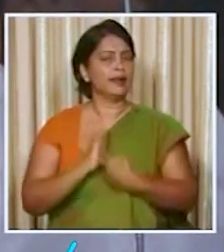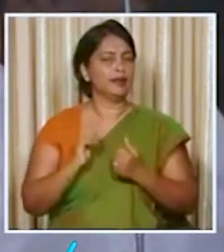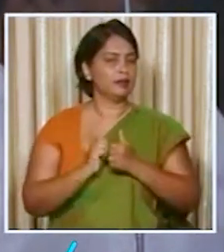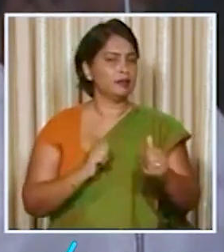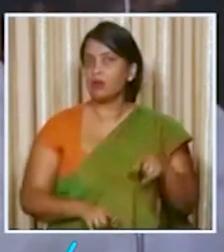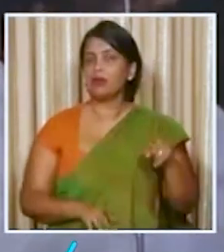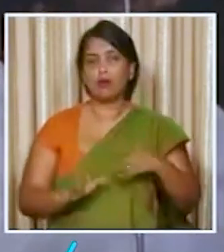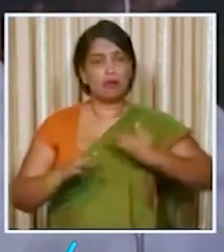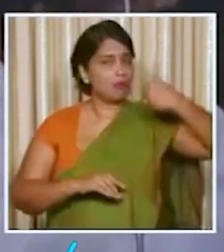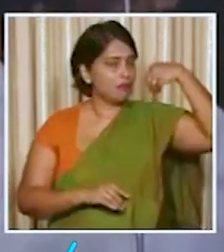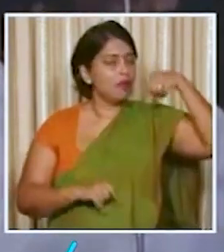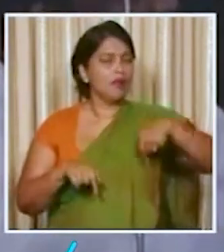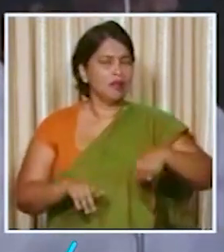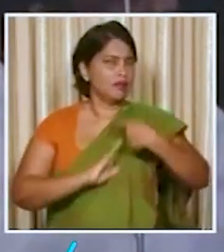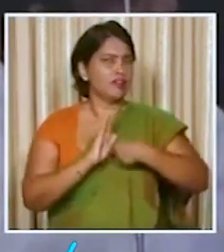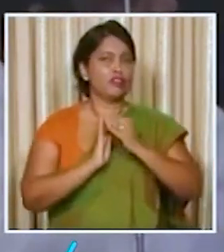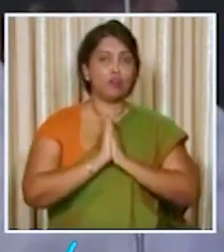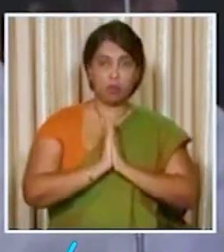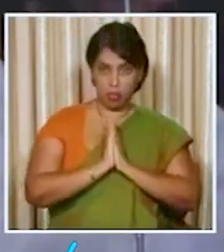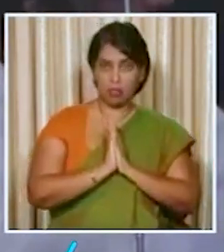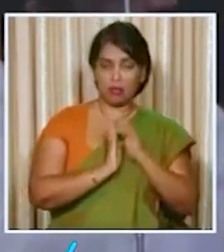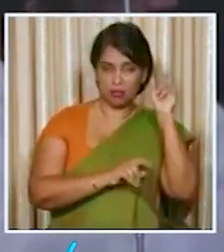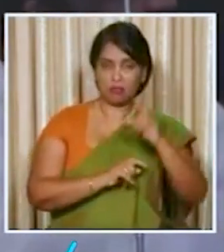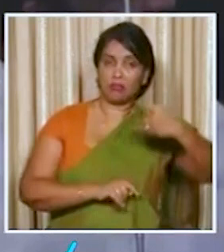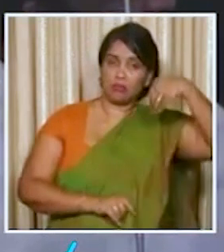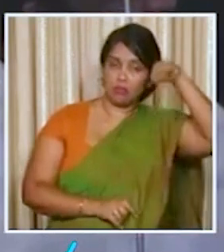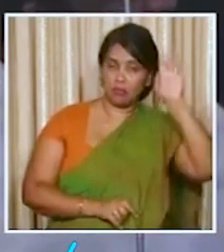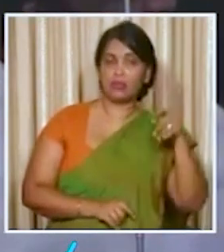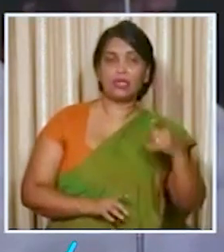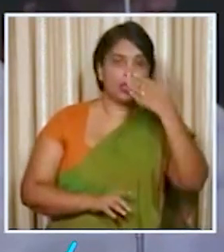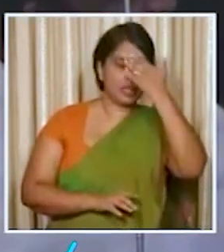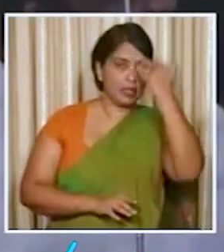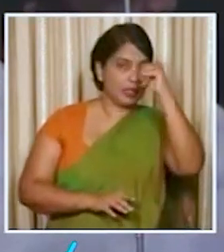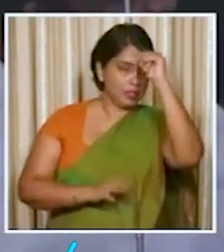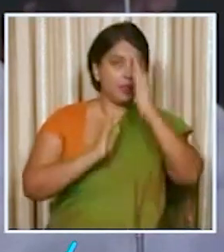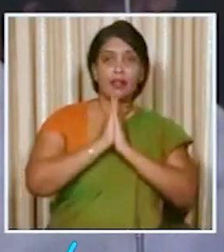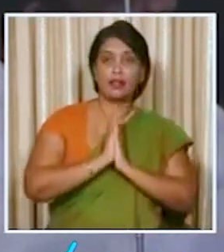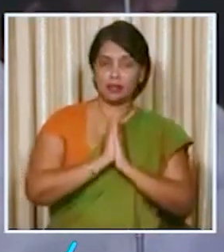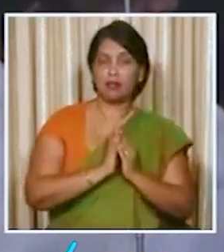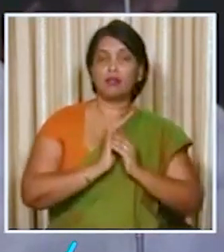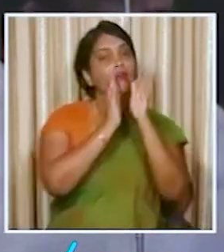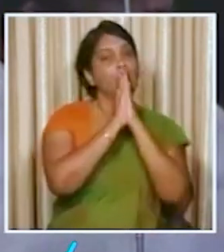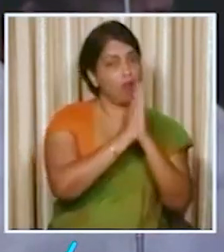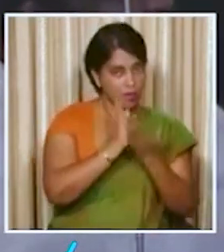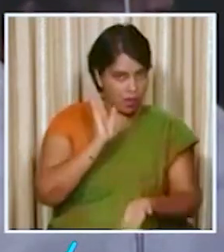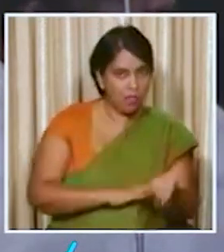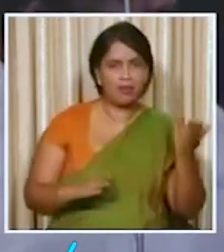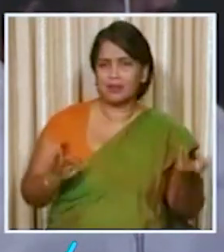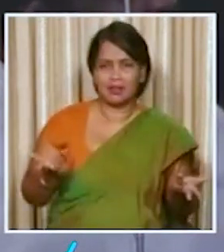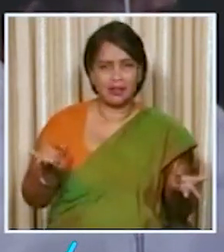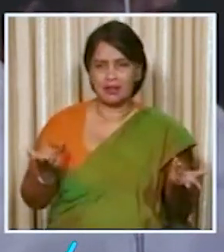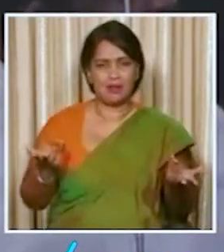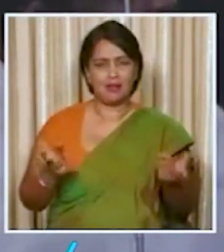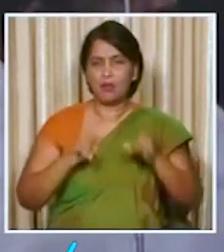නැතුව බම්බු ගහන්න නෙවෙයි. දැන් මේ රටේ බෞද්ධ යනවාද ඓතිහාසික Hindu දේවස්ථානයක් ගාව බෞද්ධ පුදු පූජා පවත්වන්නේ. එහෙම වෙන්නේ නැහැ.